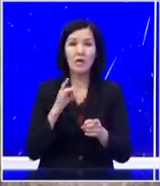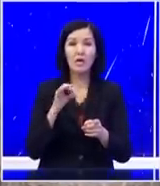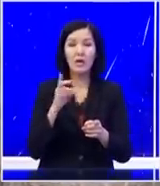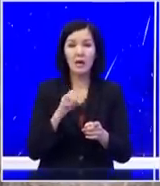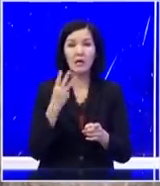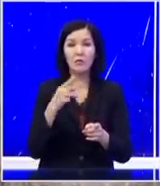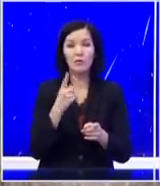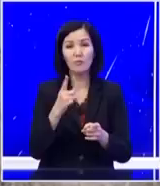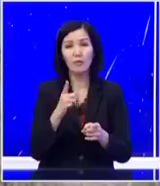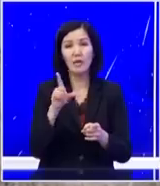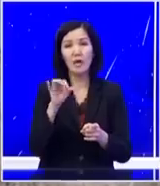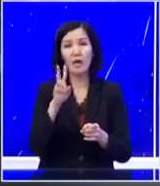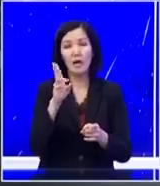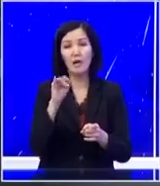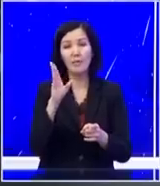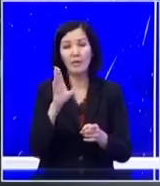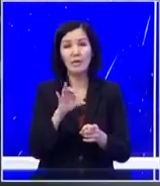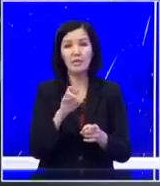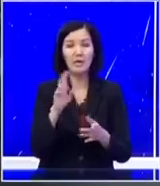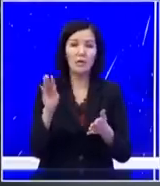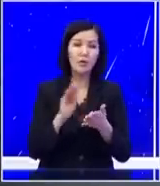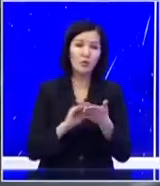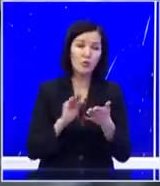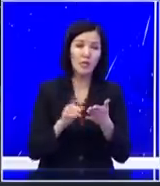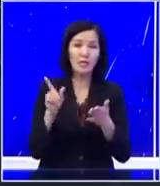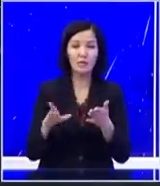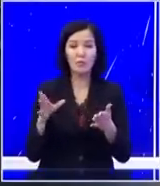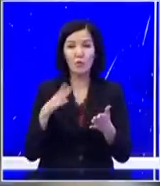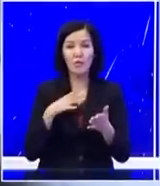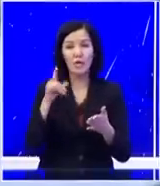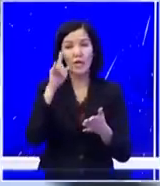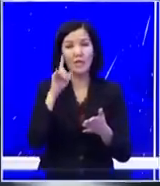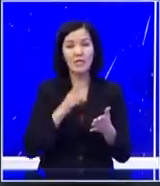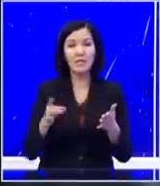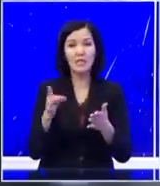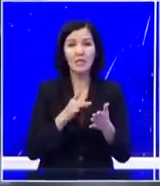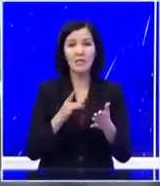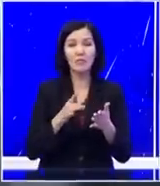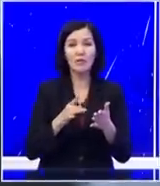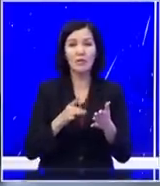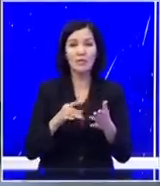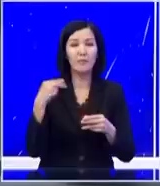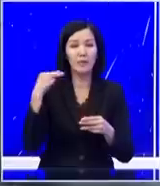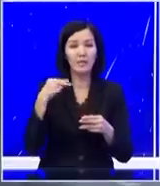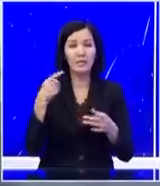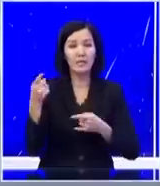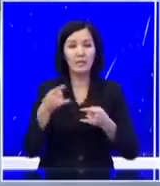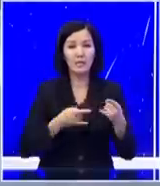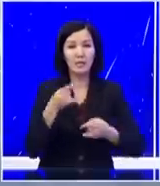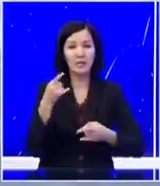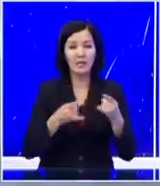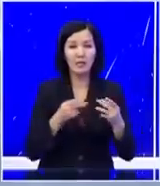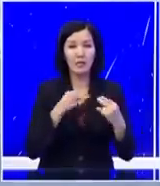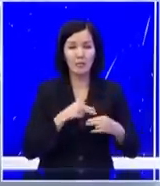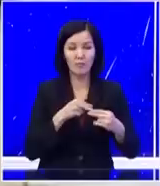канал, Хабар арналарында саңлақ журналист болды. Қазақстан Республикасы президенті телерадио корпорациясында елеулі еңбек